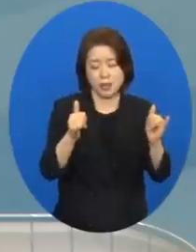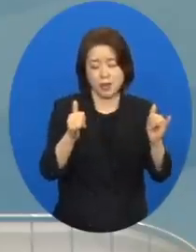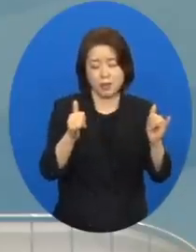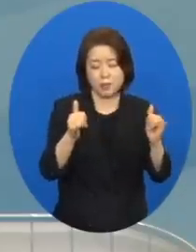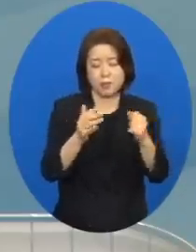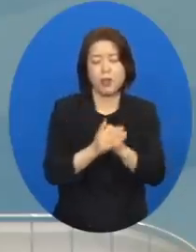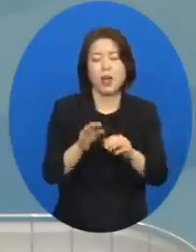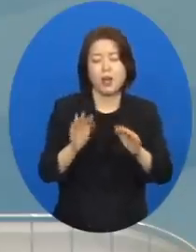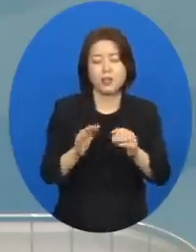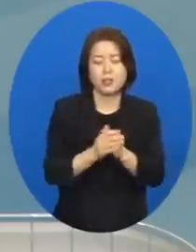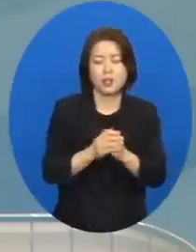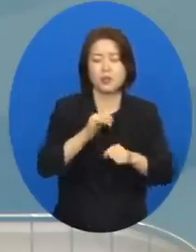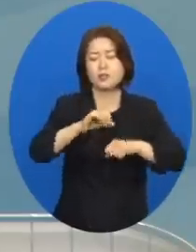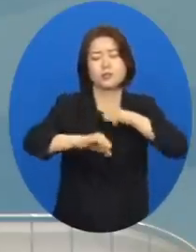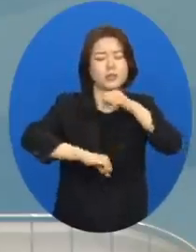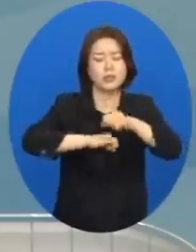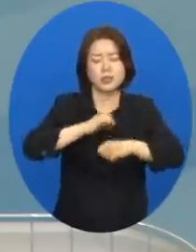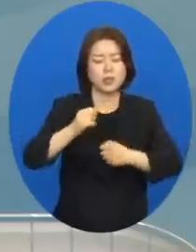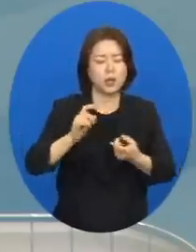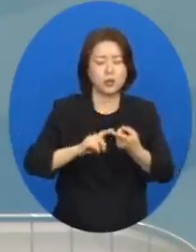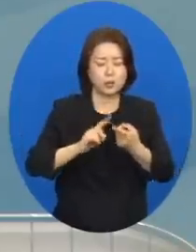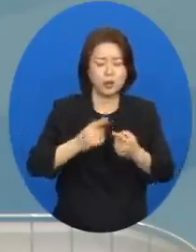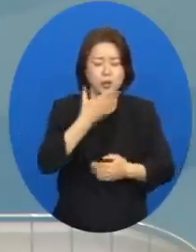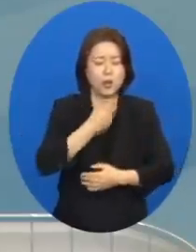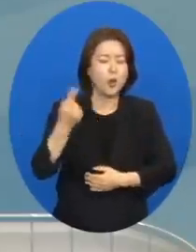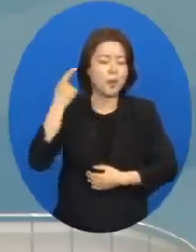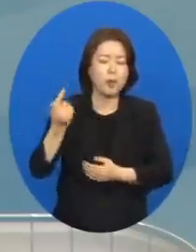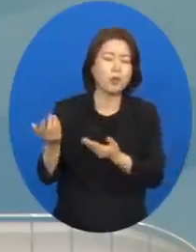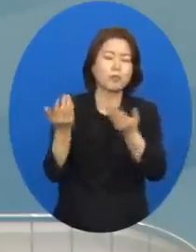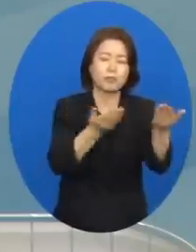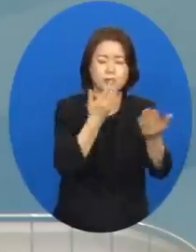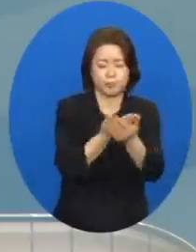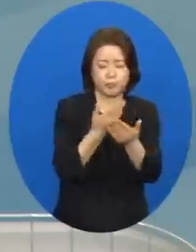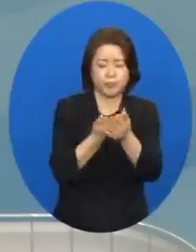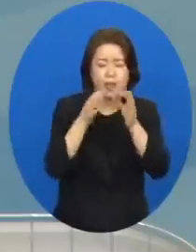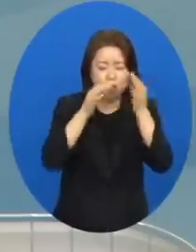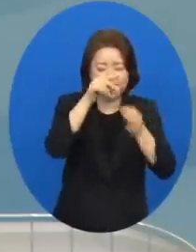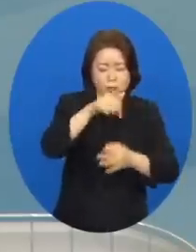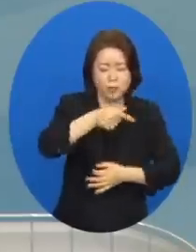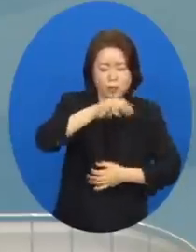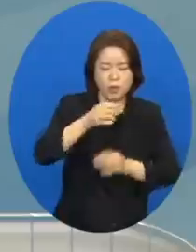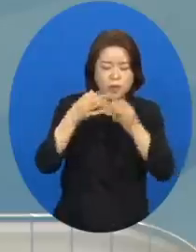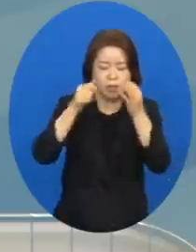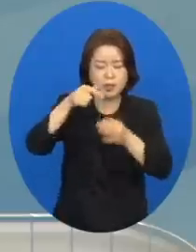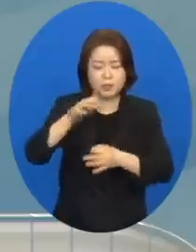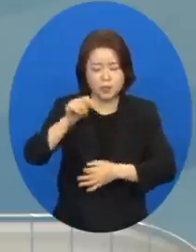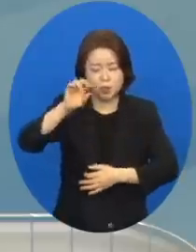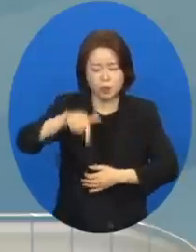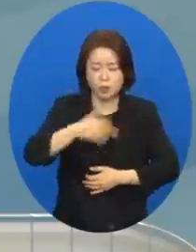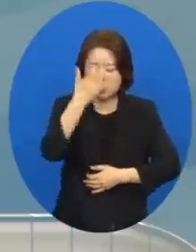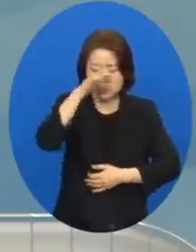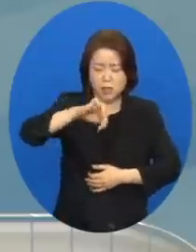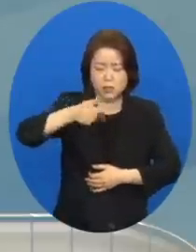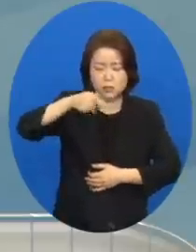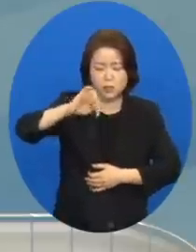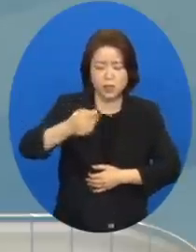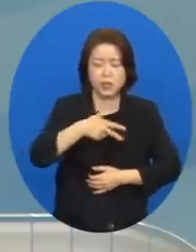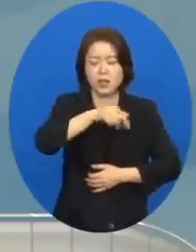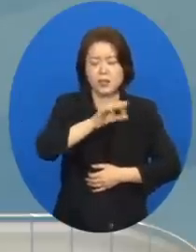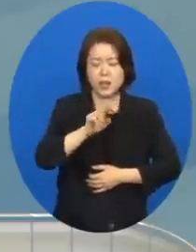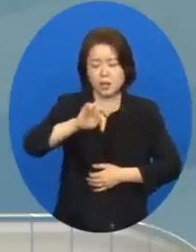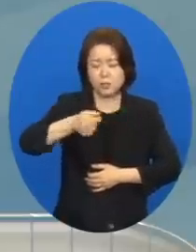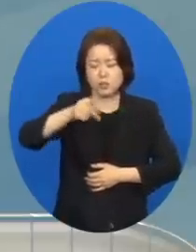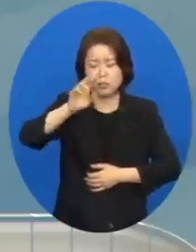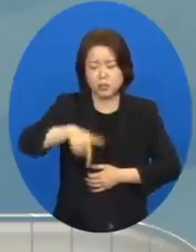이제는 자유의 복음을 주소서. 김국기 목사님, 김종국 목사님, 최충일 선교사님, 장문석 집사님